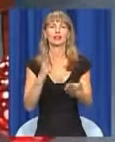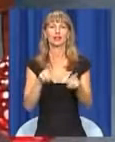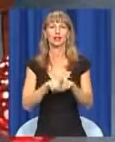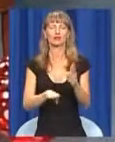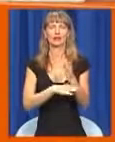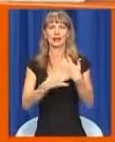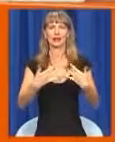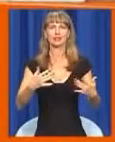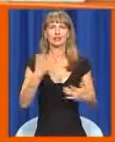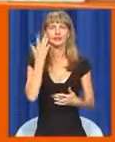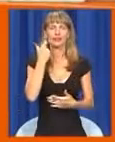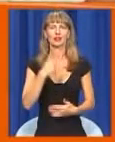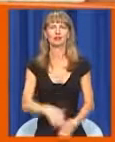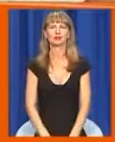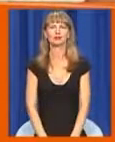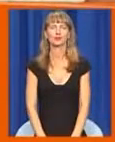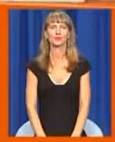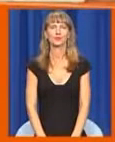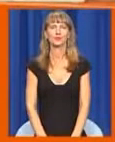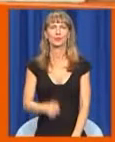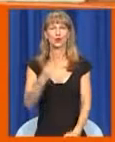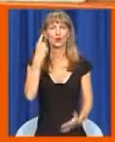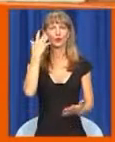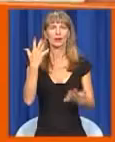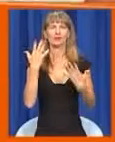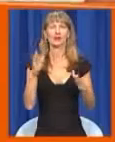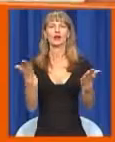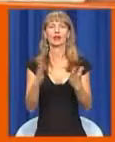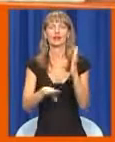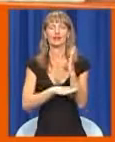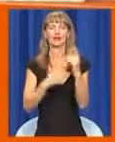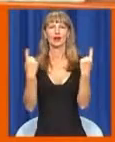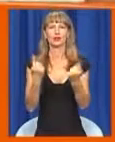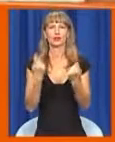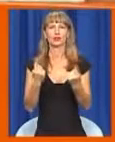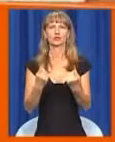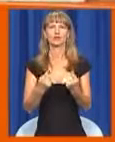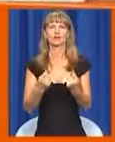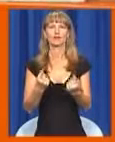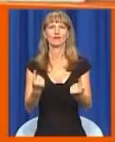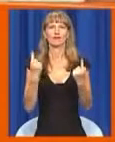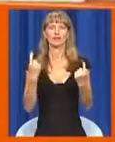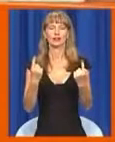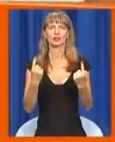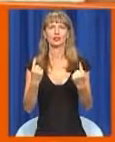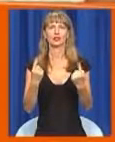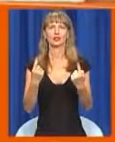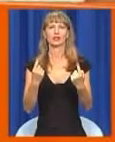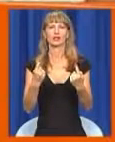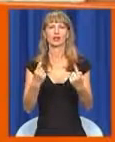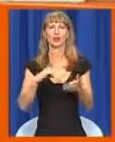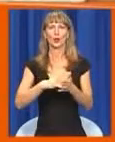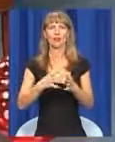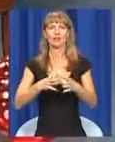от різнокольорове? От, ну, ти так. Уявляєш, да, от яке дерево зазвичай? Величезне, да, от таке